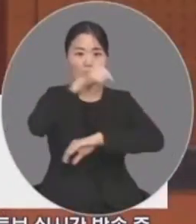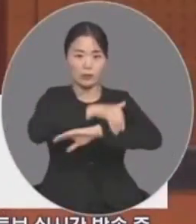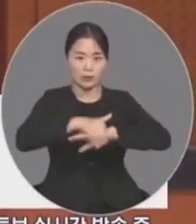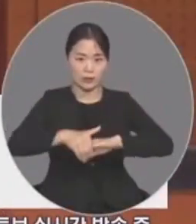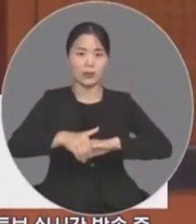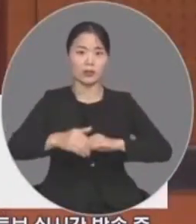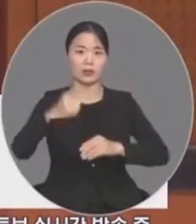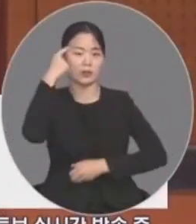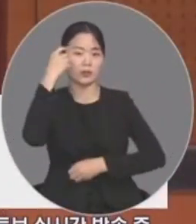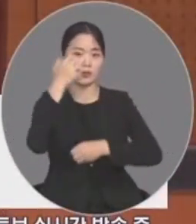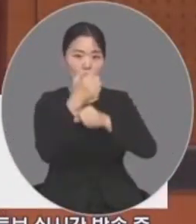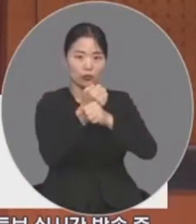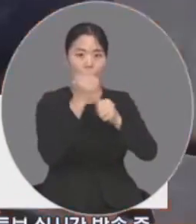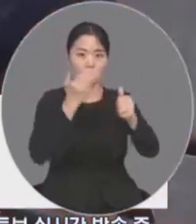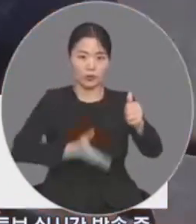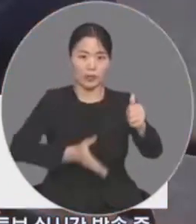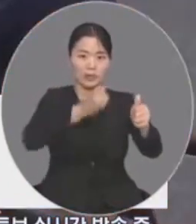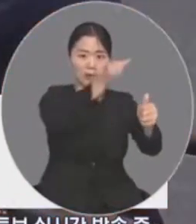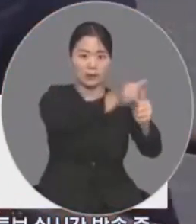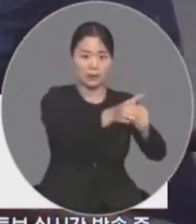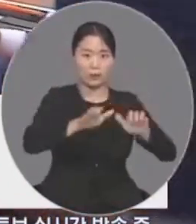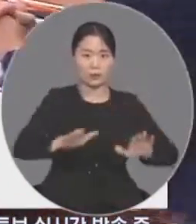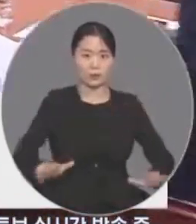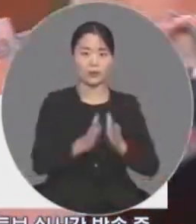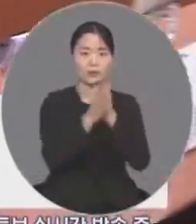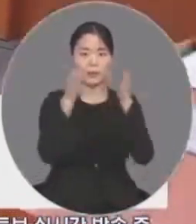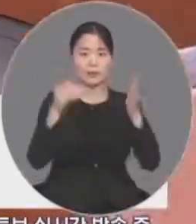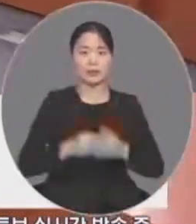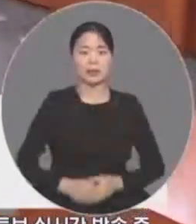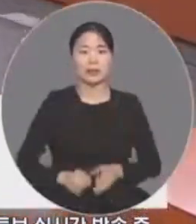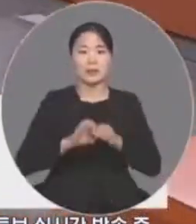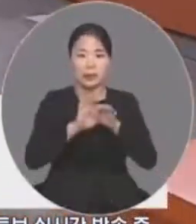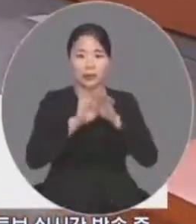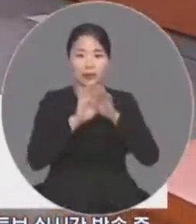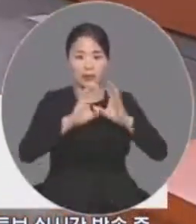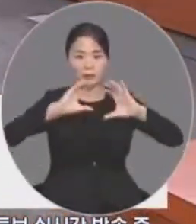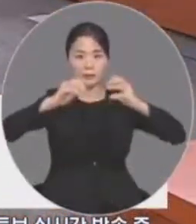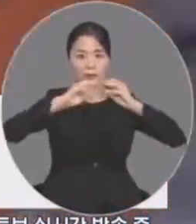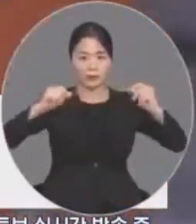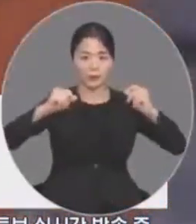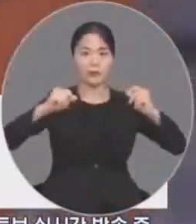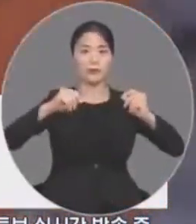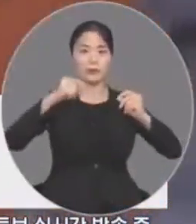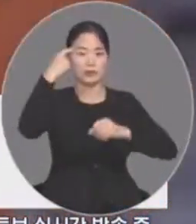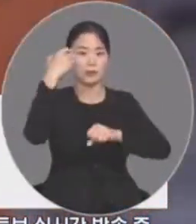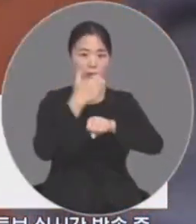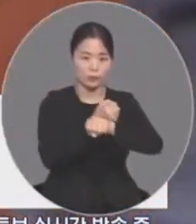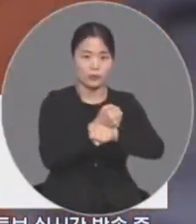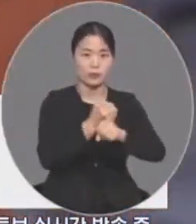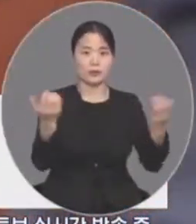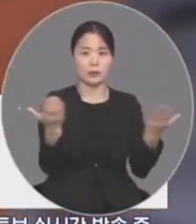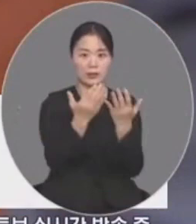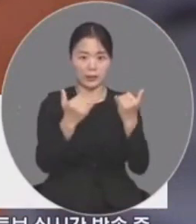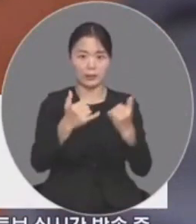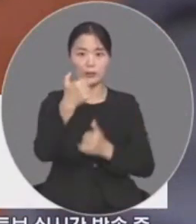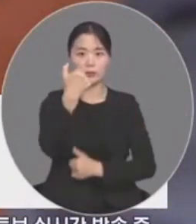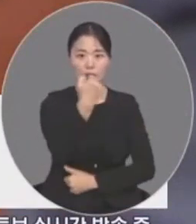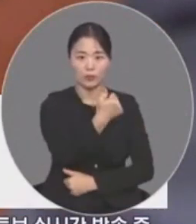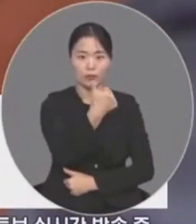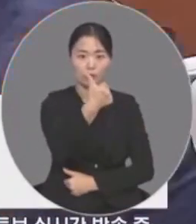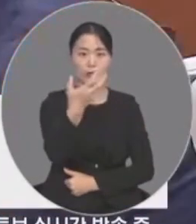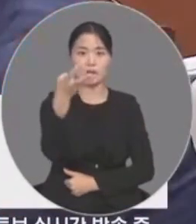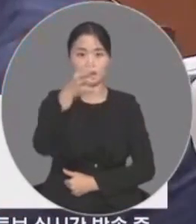용역이 오늘부터 시작됐습니다. 이번 연구 용역은 국토연구원이 국비 등 5억 원을 지원받아